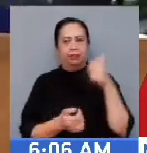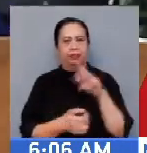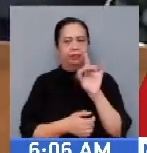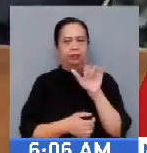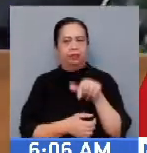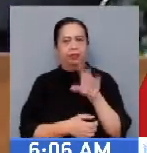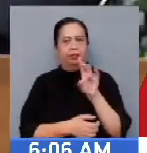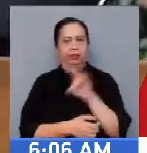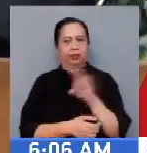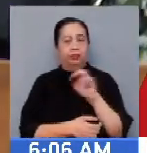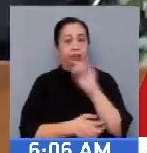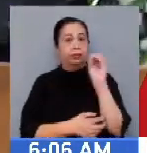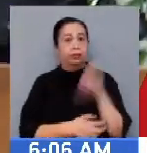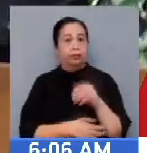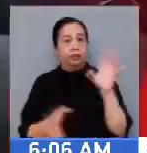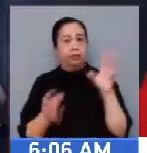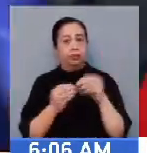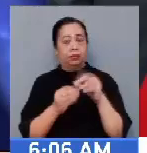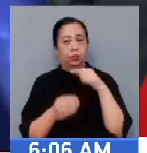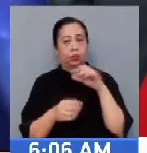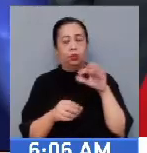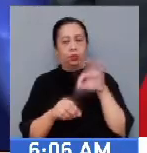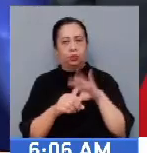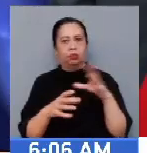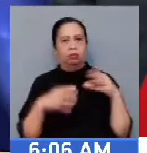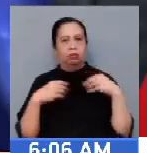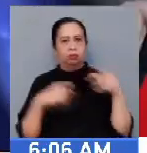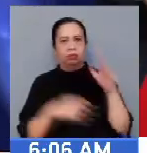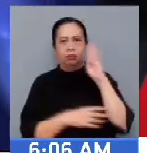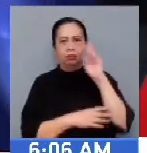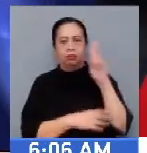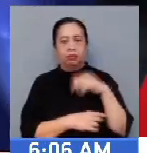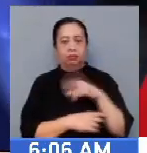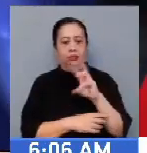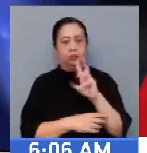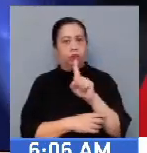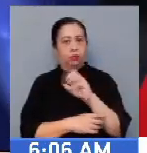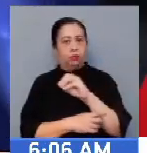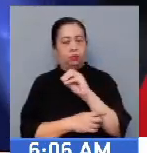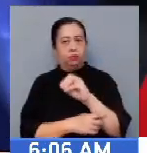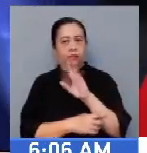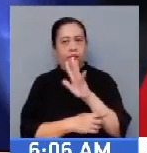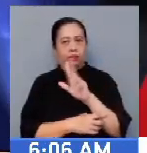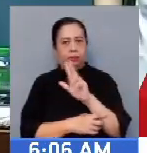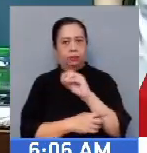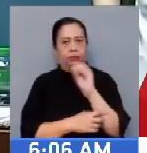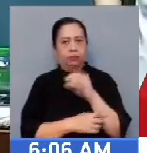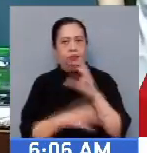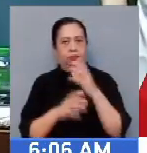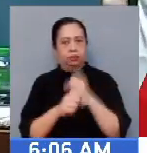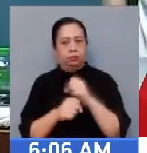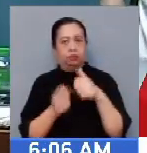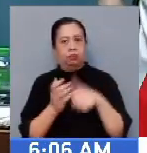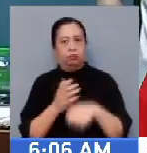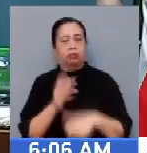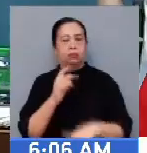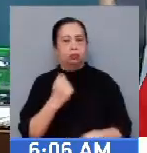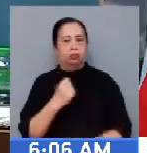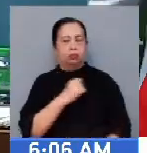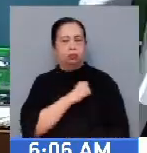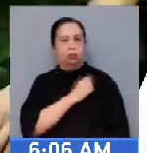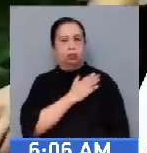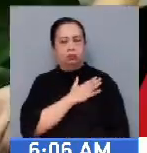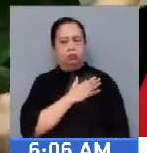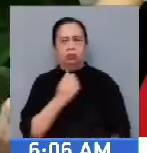58.77% ng kabuuang bumoto ang nakuha ni Marcos habang 61.53% ang nakuha ni Duterte. Ito rin daw ang pinakamabilis